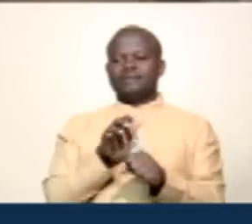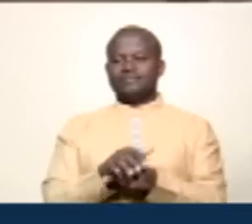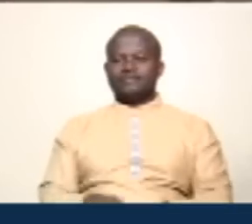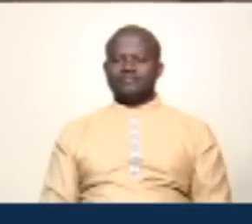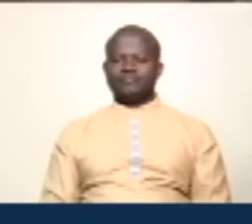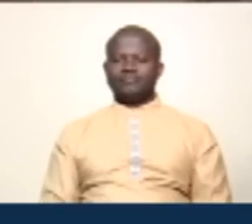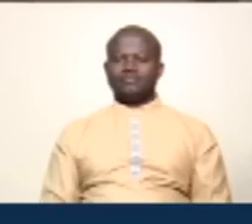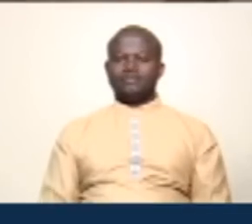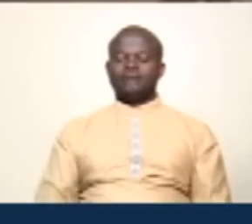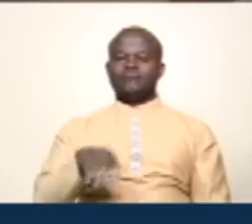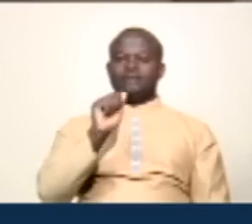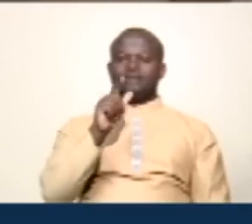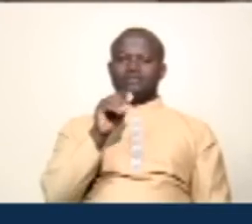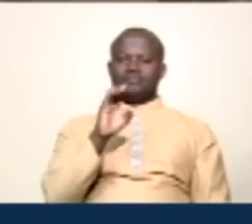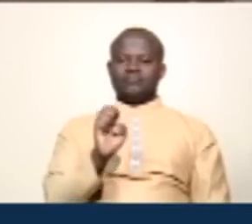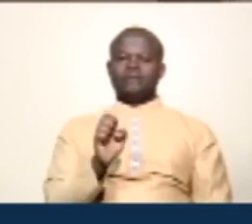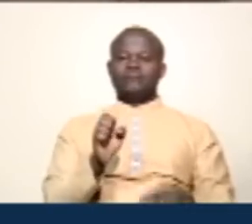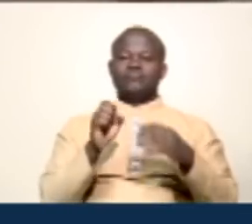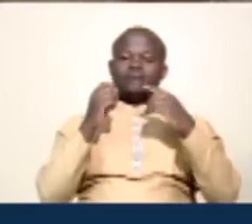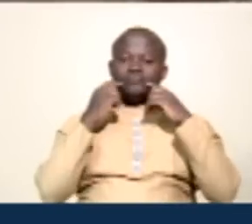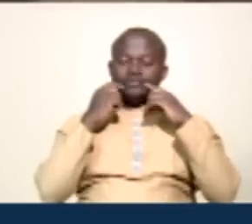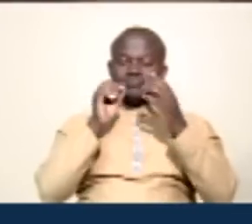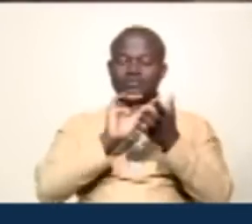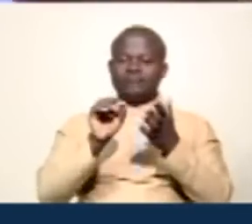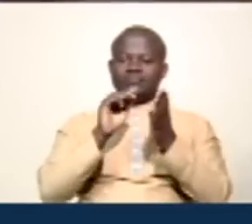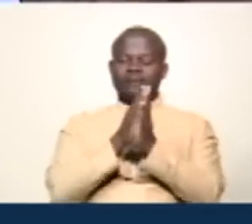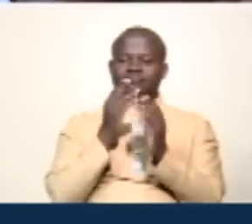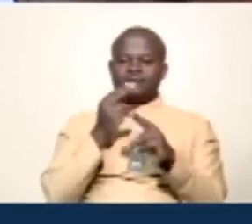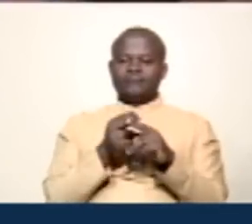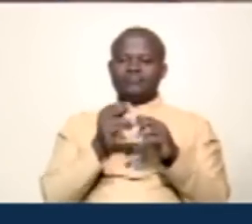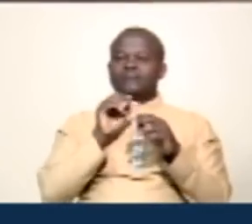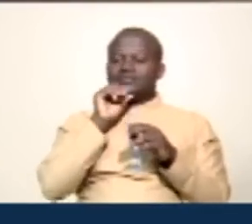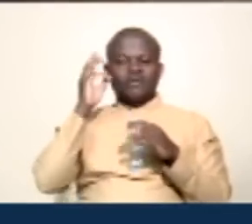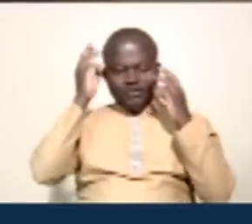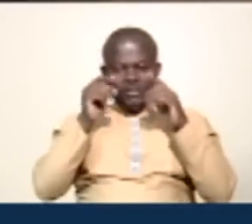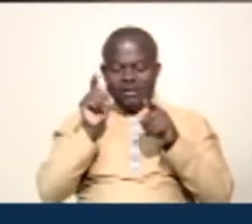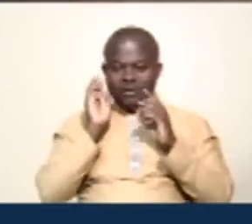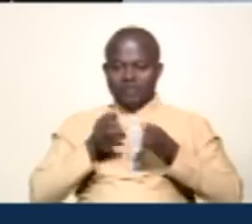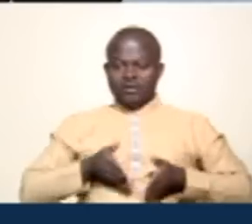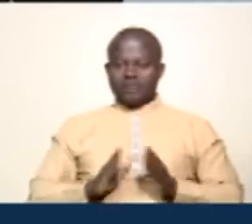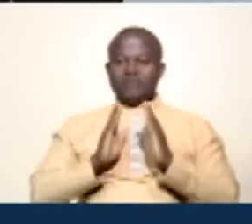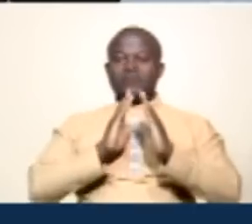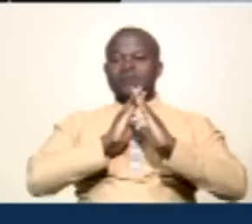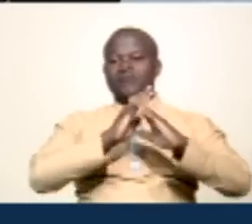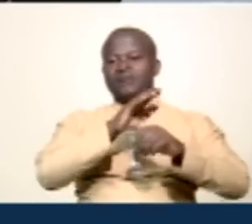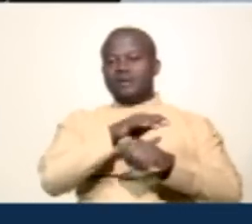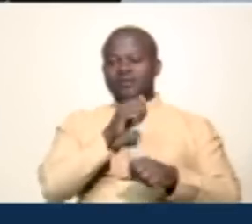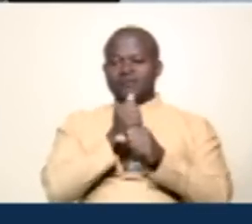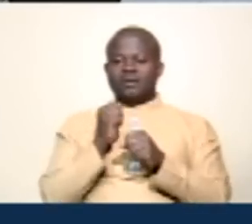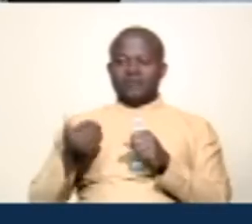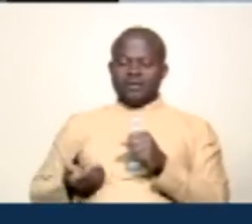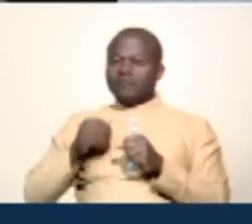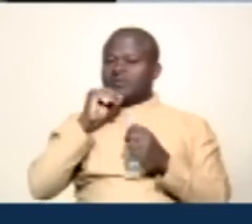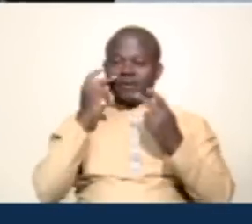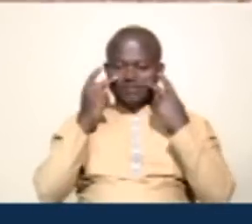cyane Musaniwabo Alice yanditse igitabo yise humura nawe uzabyara ndetse arimo no kwandika ikindi cya kabiri kibanda kurwanya ihohotera rikorerwa